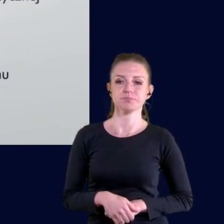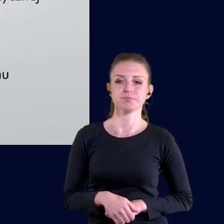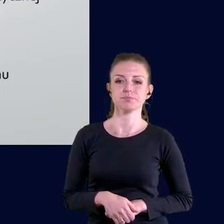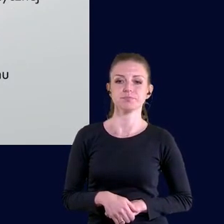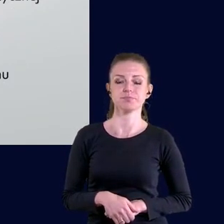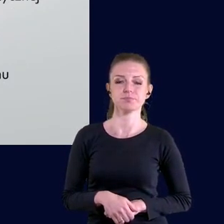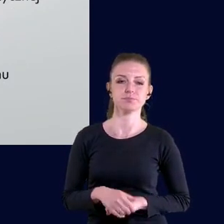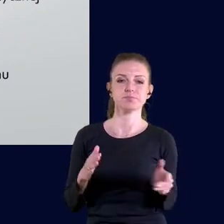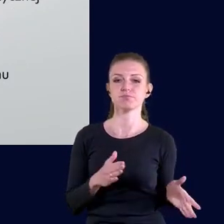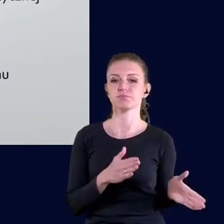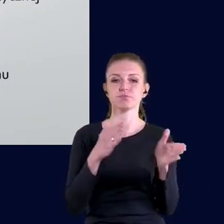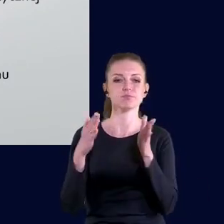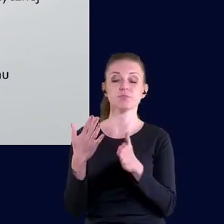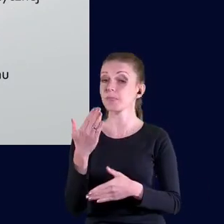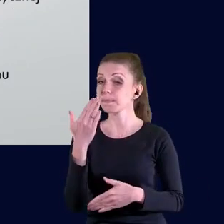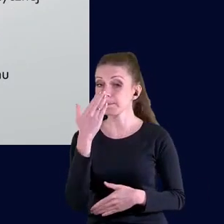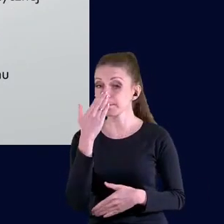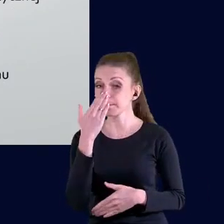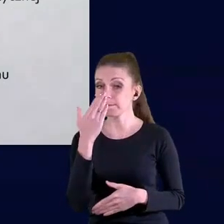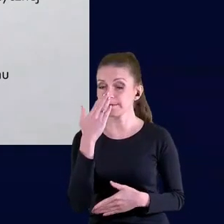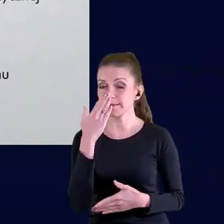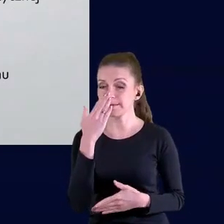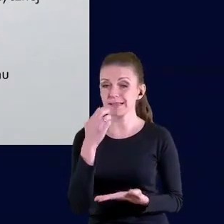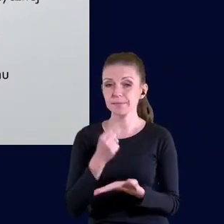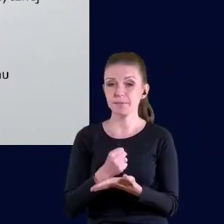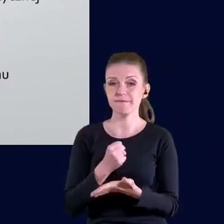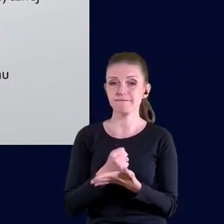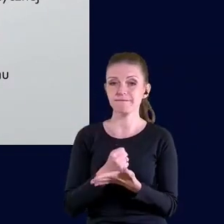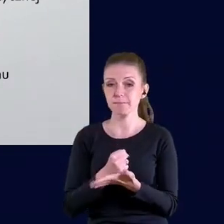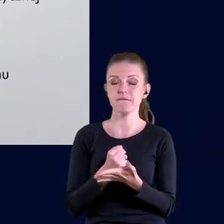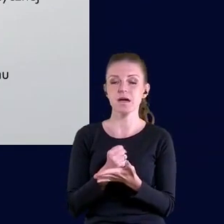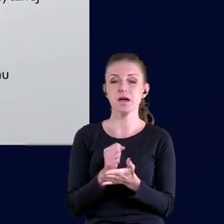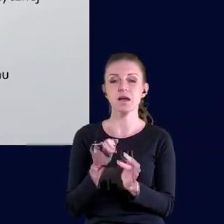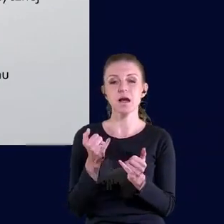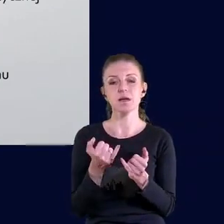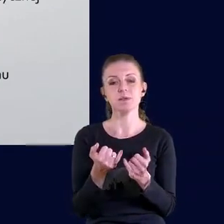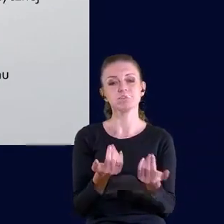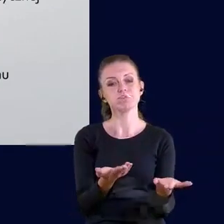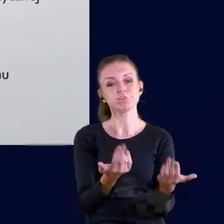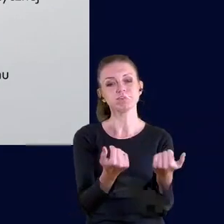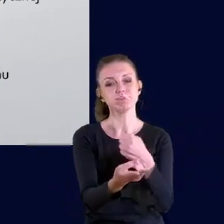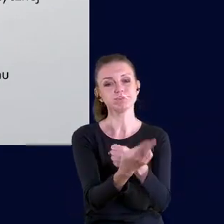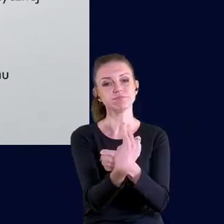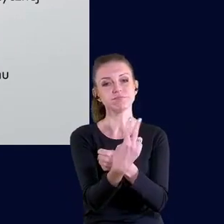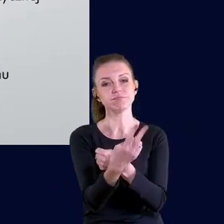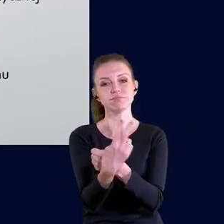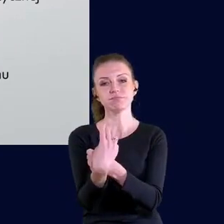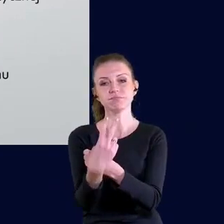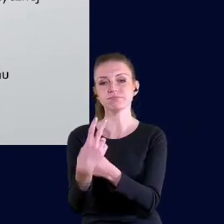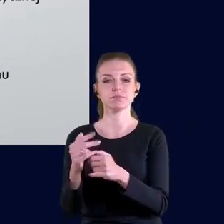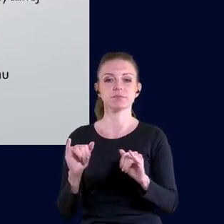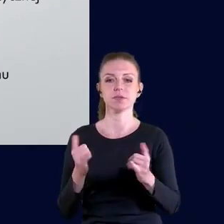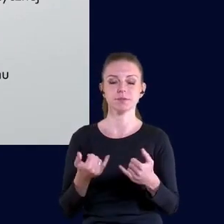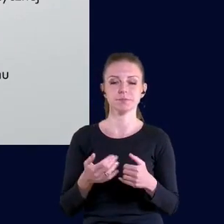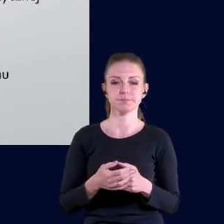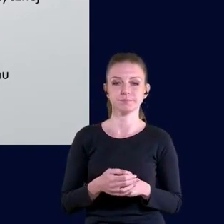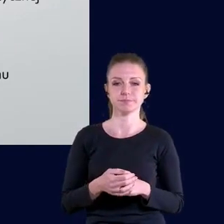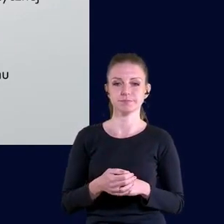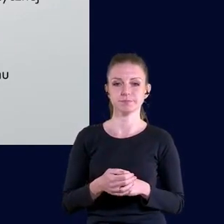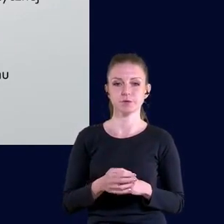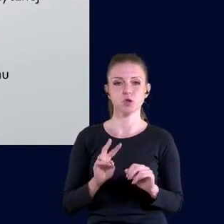A jak wygląda ta kwestia a rekord a tutaj w kwestii